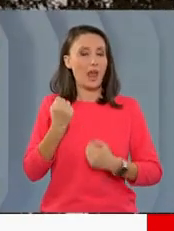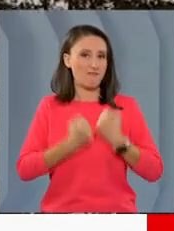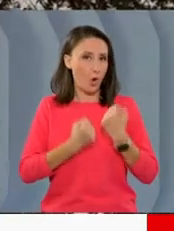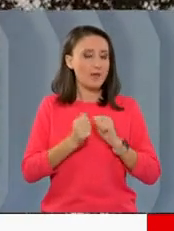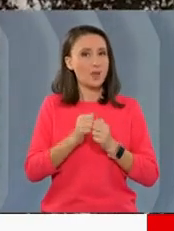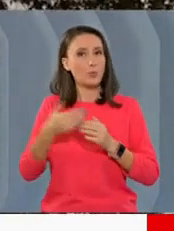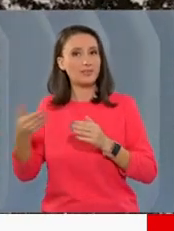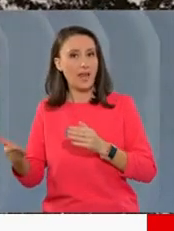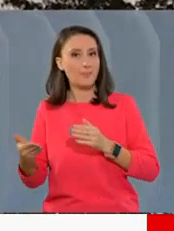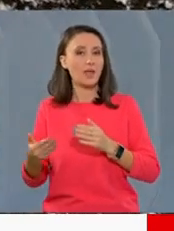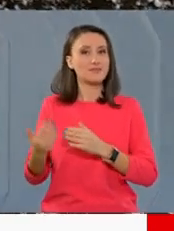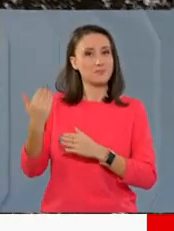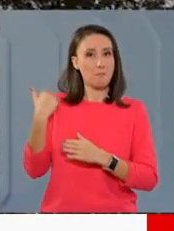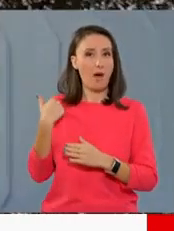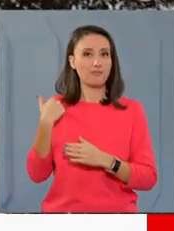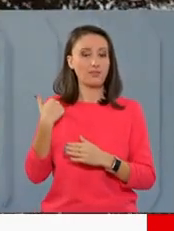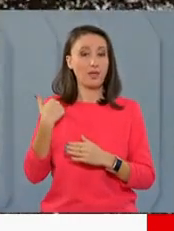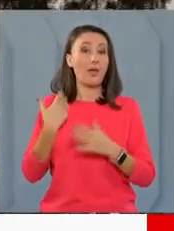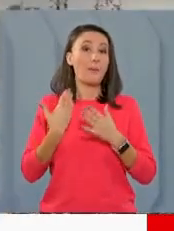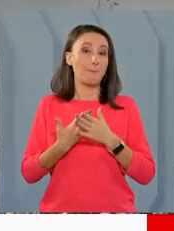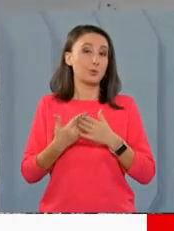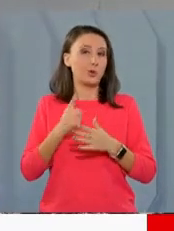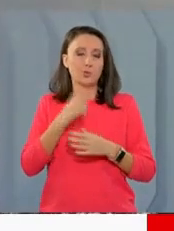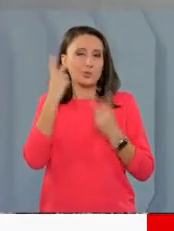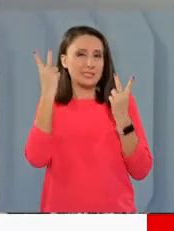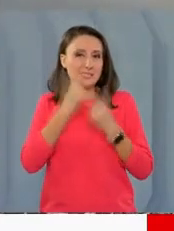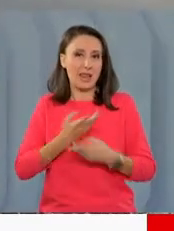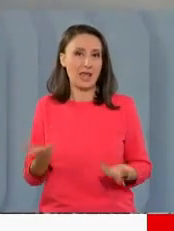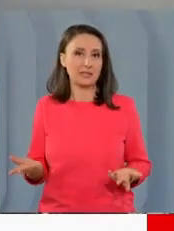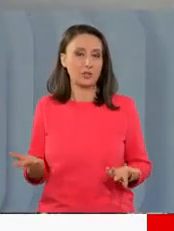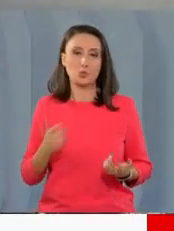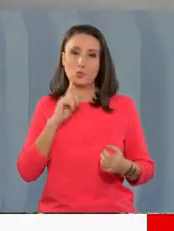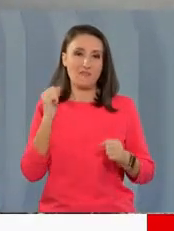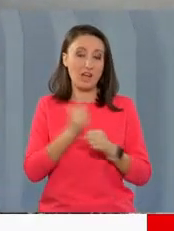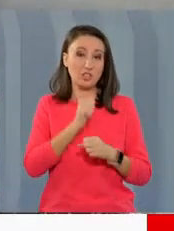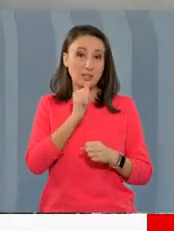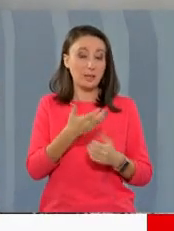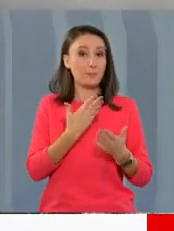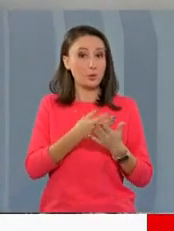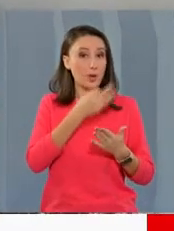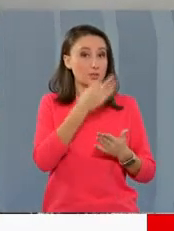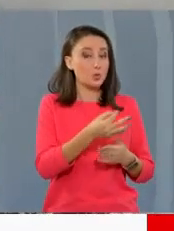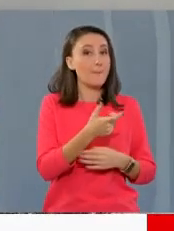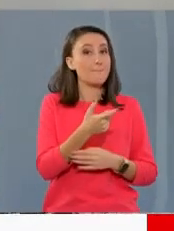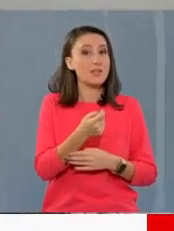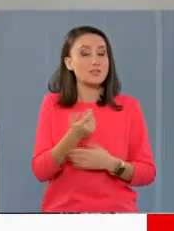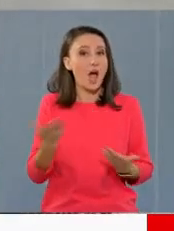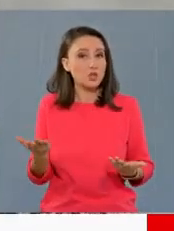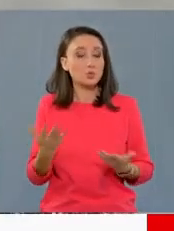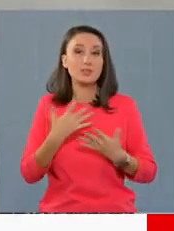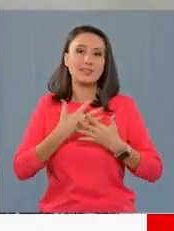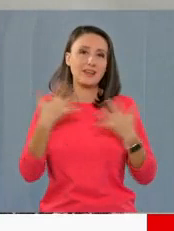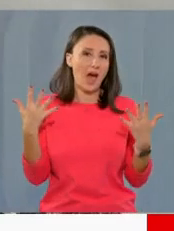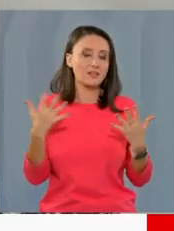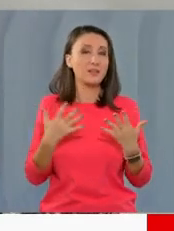fie cei din dreapta fie cei din spate pentru că ei nu conștientizează nu se face nimic pentru a le transmite mesajul cât